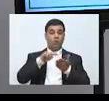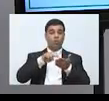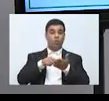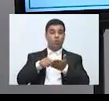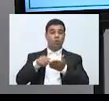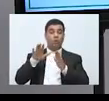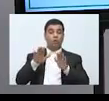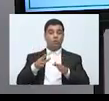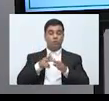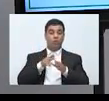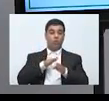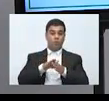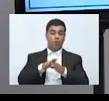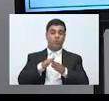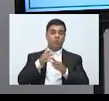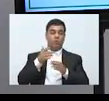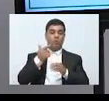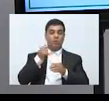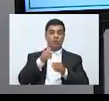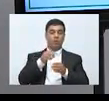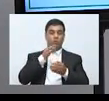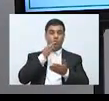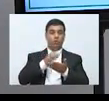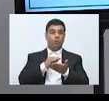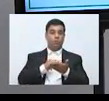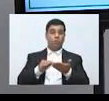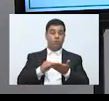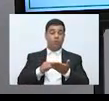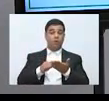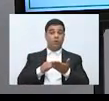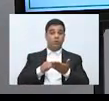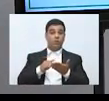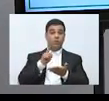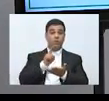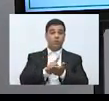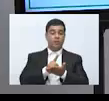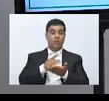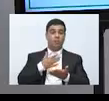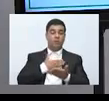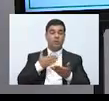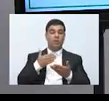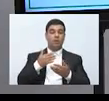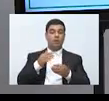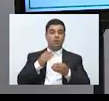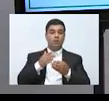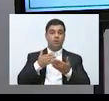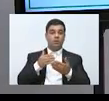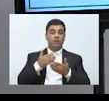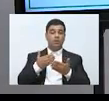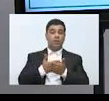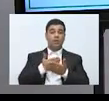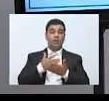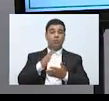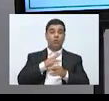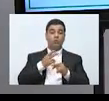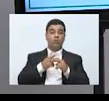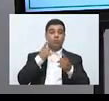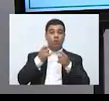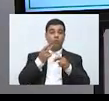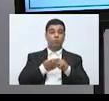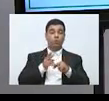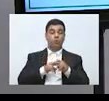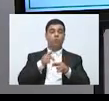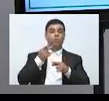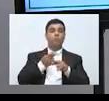o'rnini to'ldirib, gapni to'ldirib javob berasiz. Darsda menga yangilik bo'lgan ma'lumot bu. Siz uchun yangilik bo'lgan ma'lumot